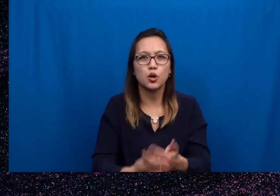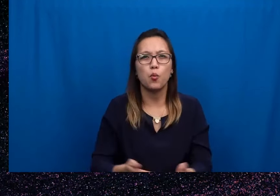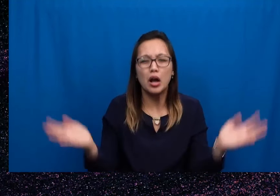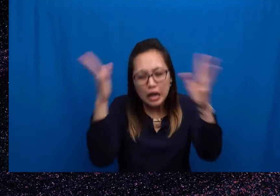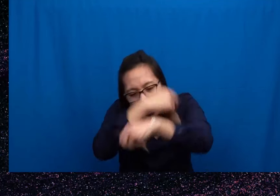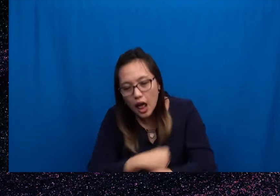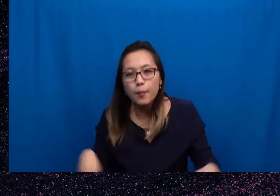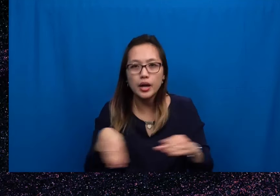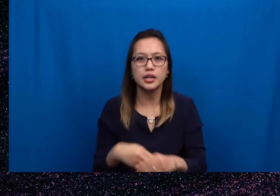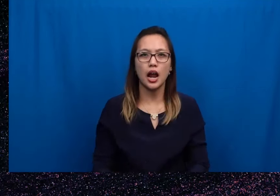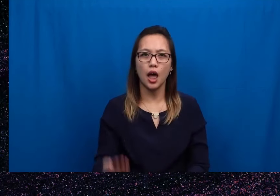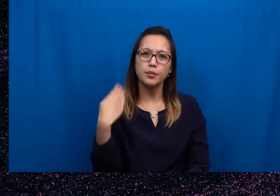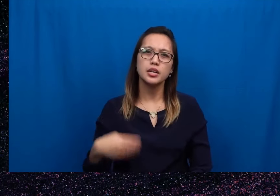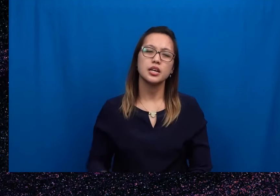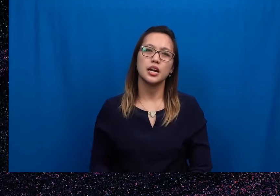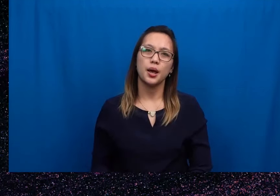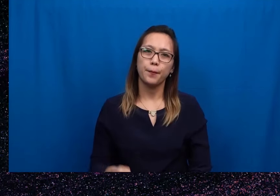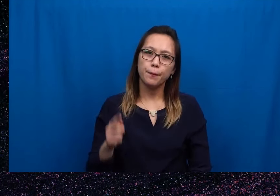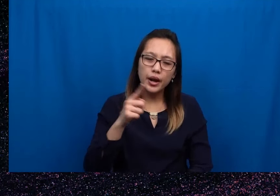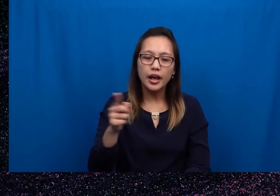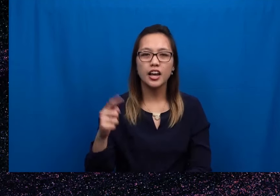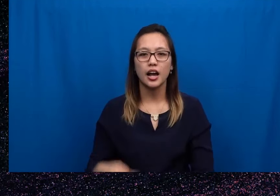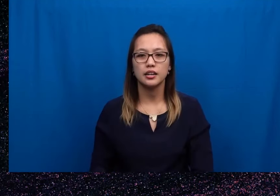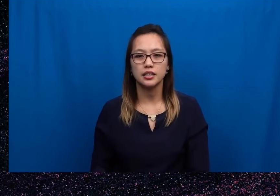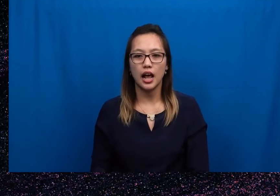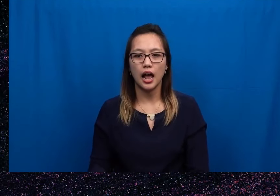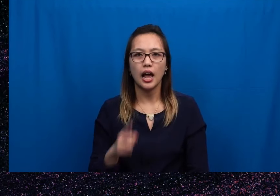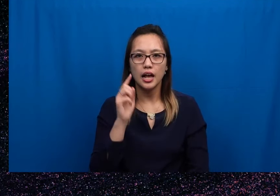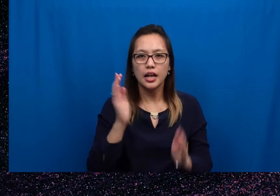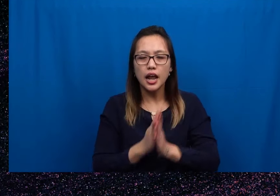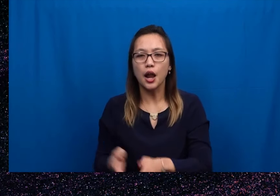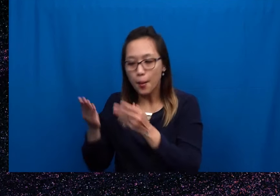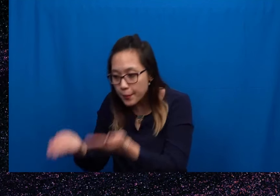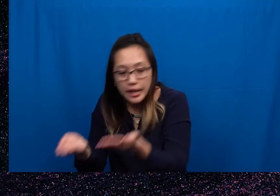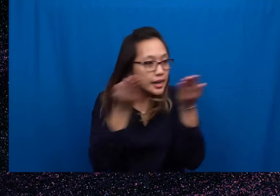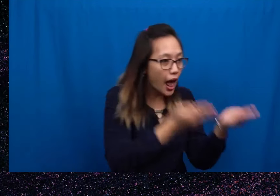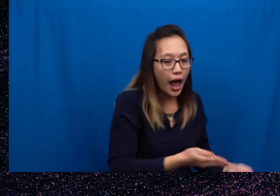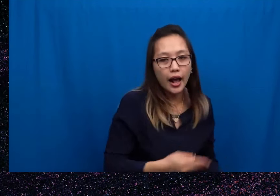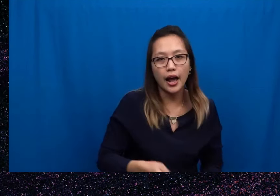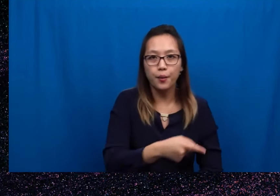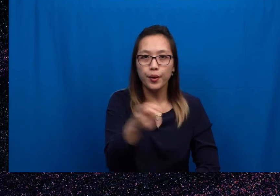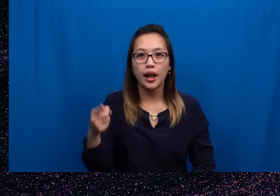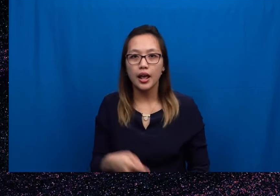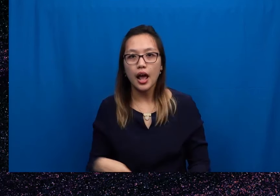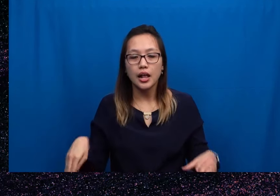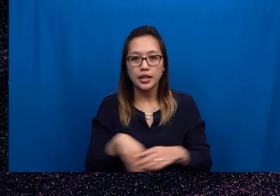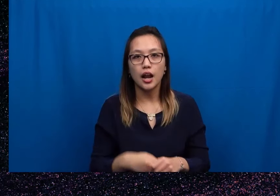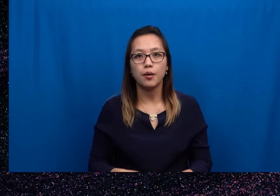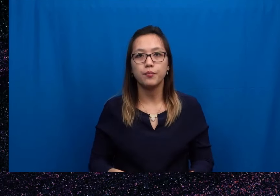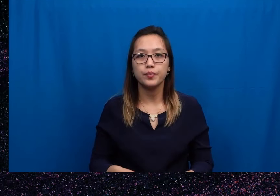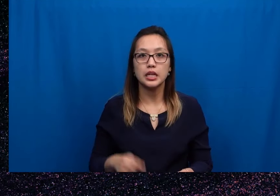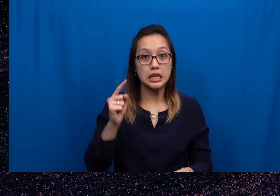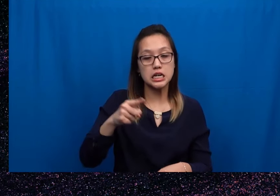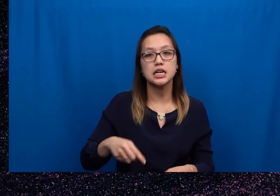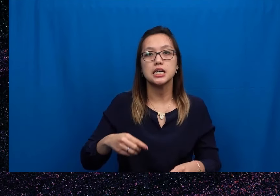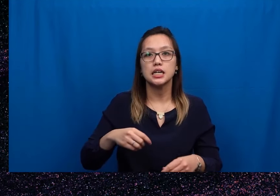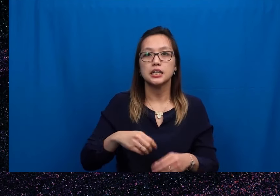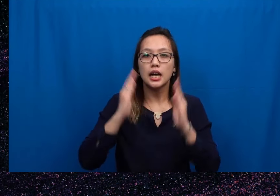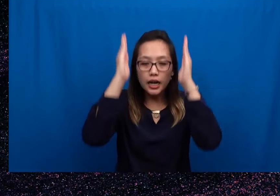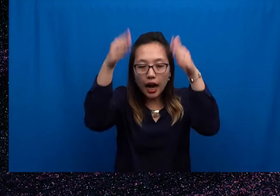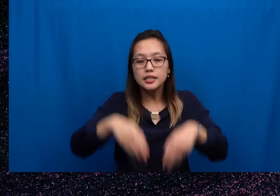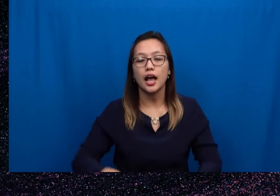mereka. Dan memindahkan mereka ke dalam kerajaan terang. Yaitu kerajaan kehidupan,